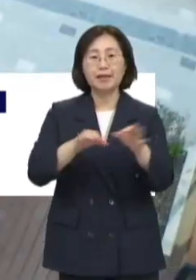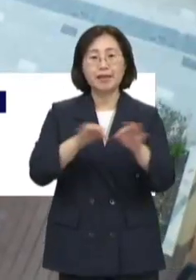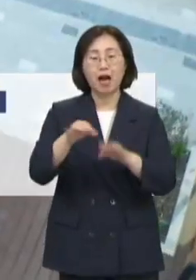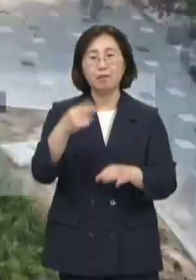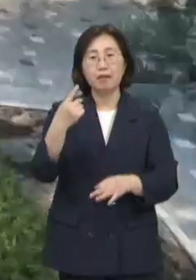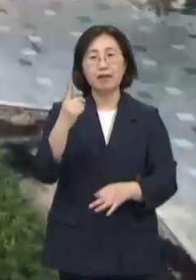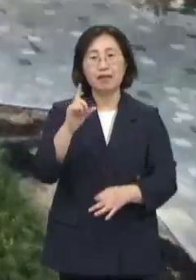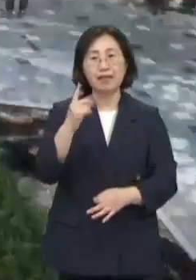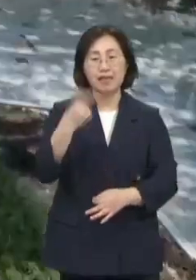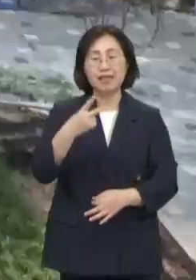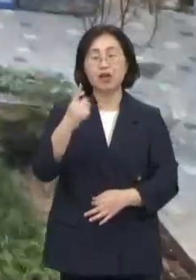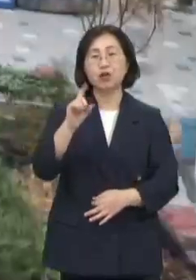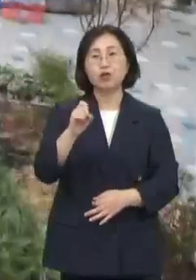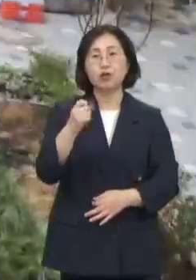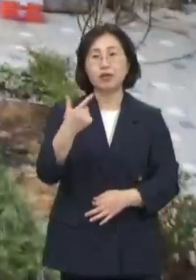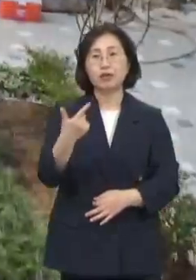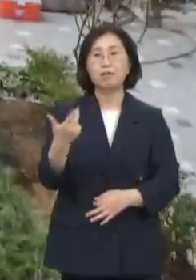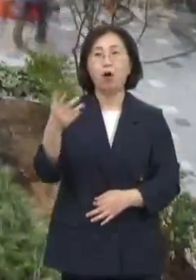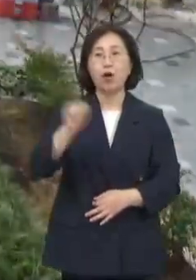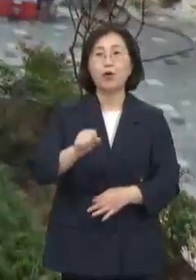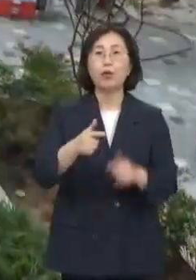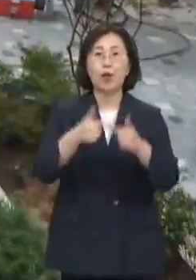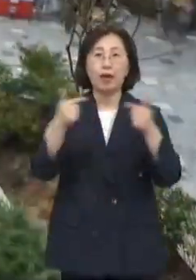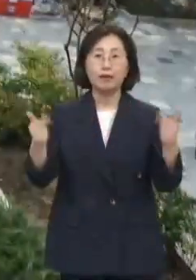261억원 수준으로 확대할 방침입니다